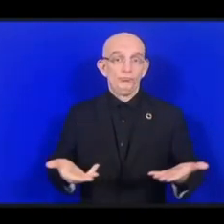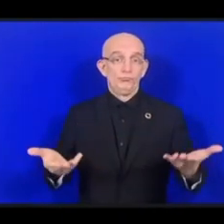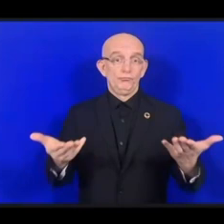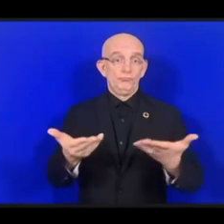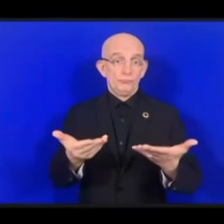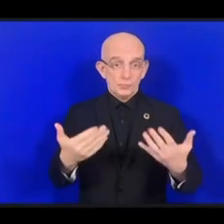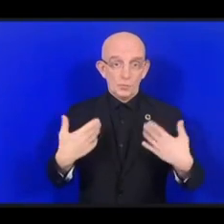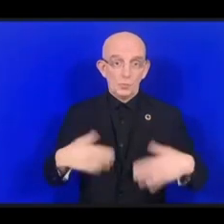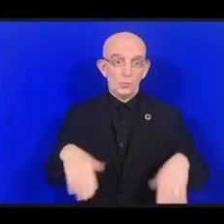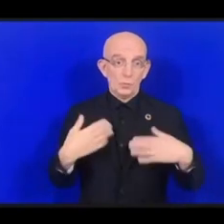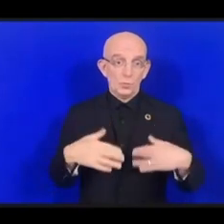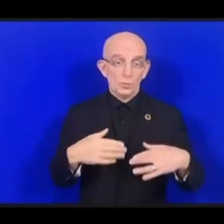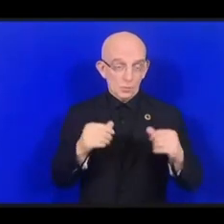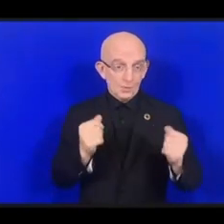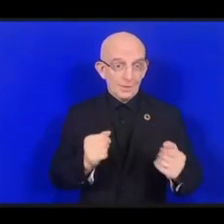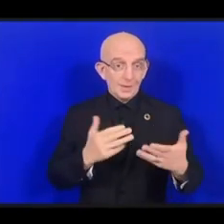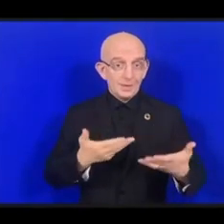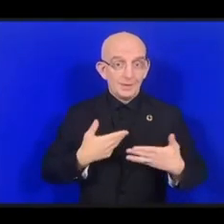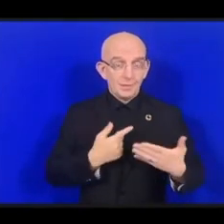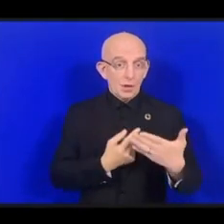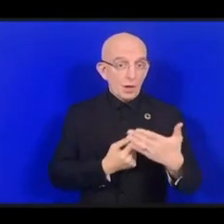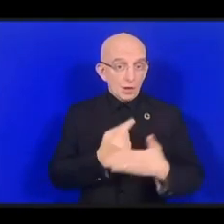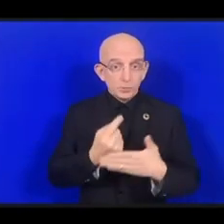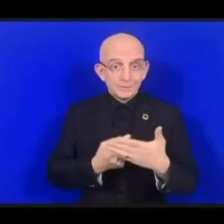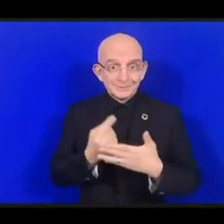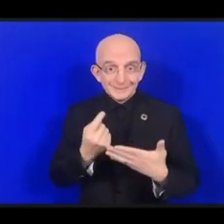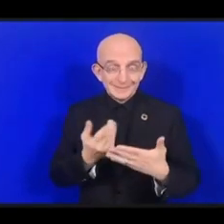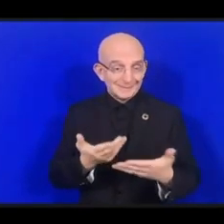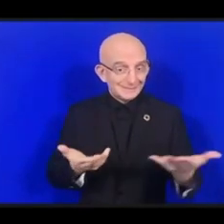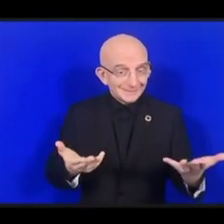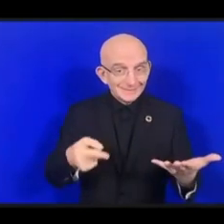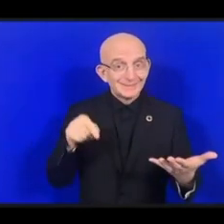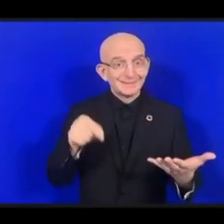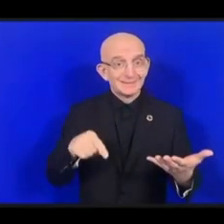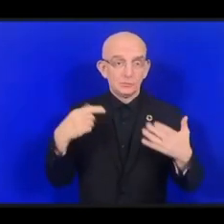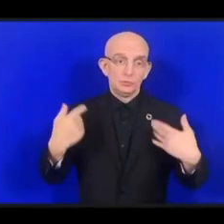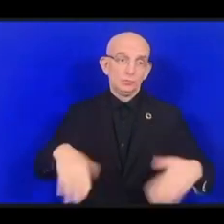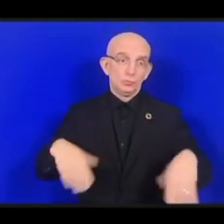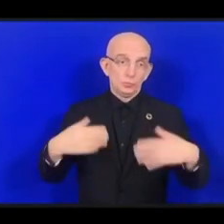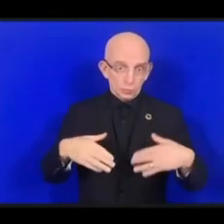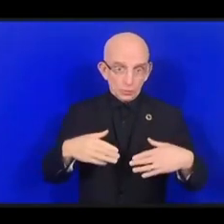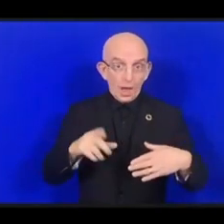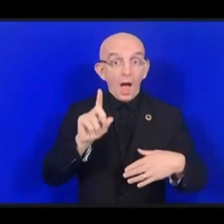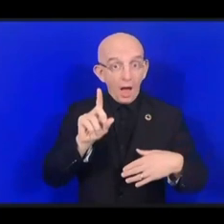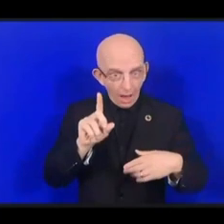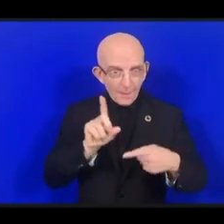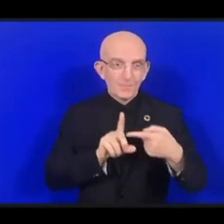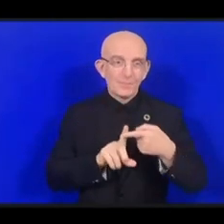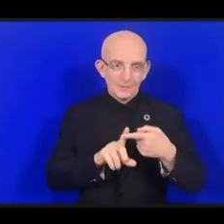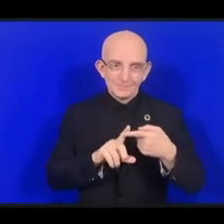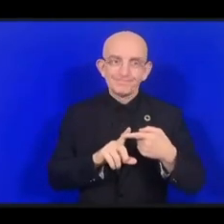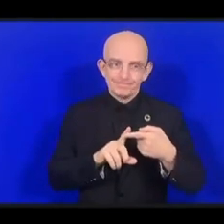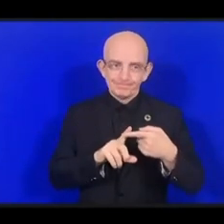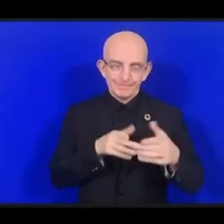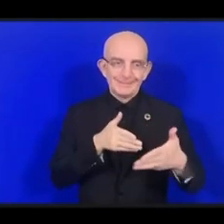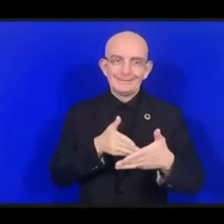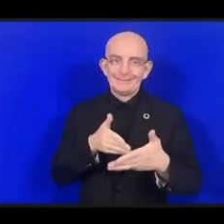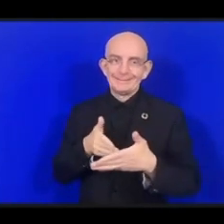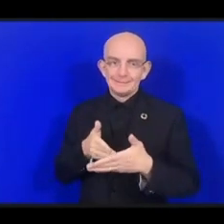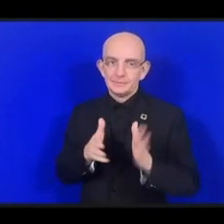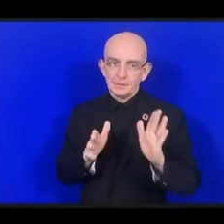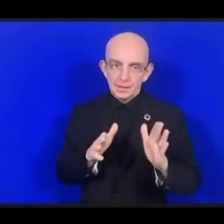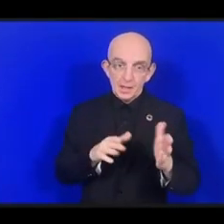ايضا ومن ناحيه يمكن ان تكون التكنولوجيا قوه دافعه للخير والتقدم في عالمنا ومن